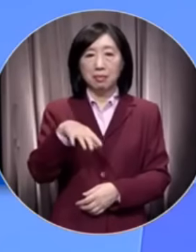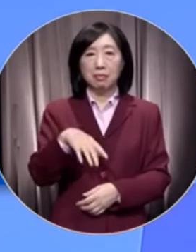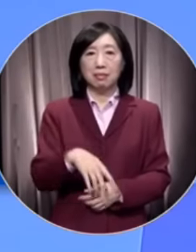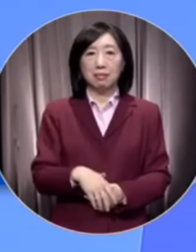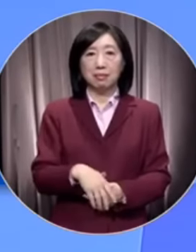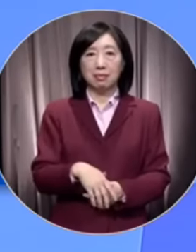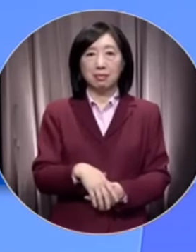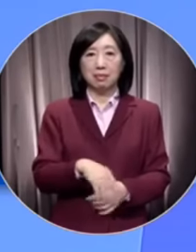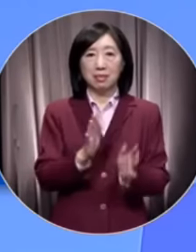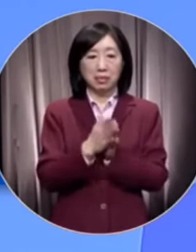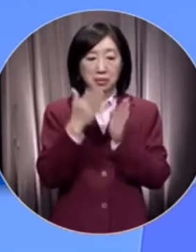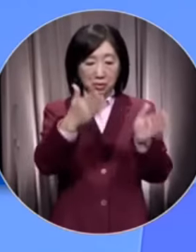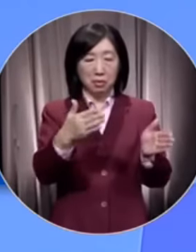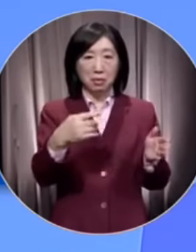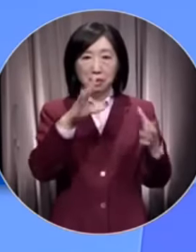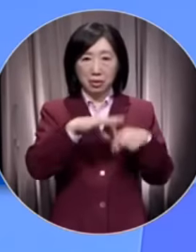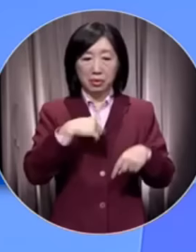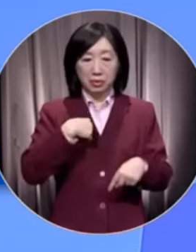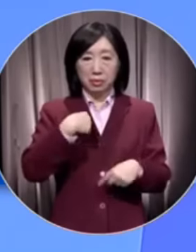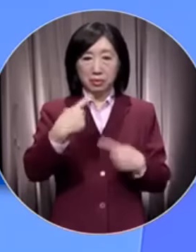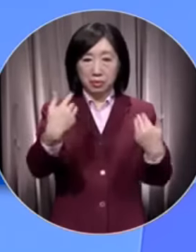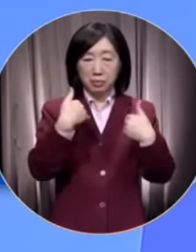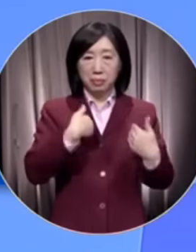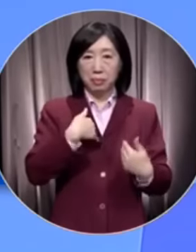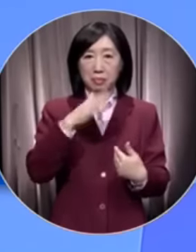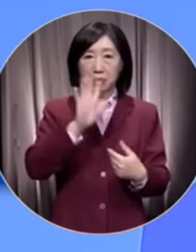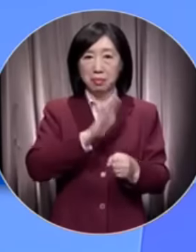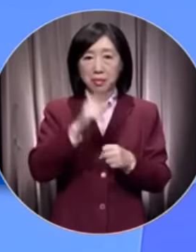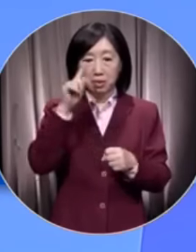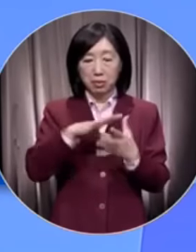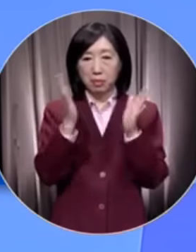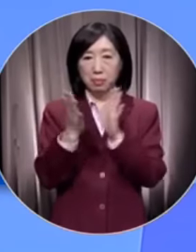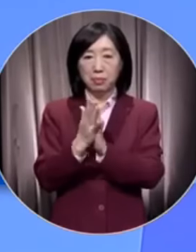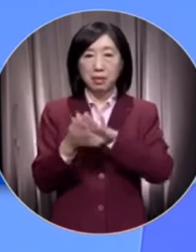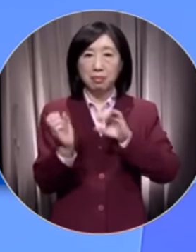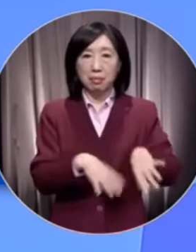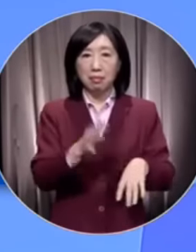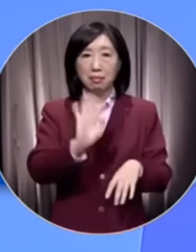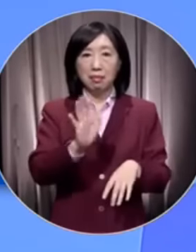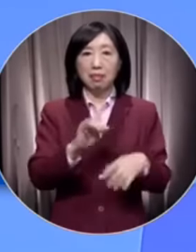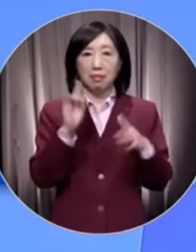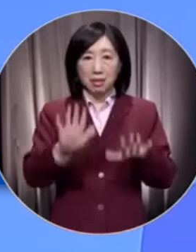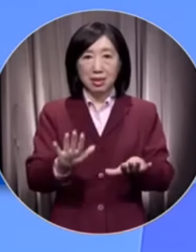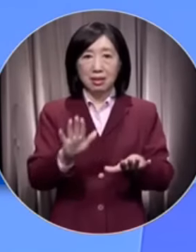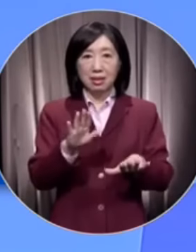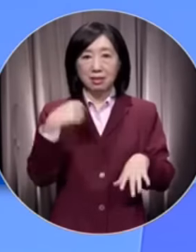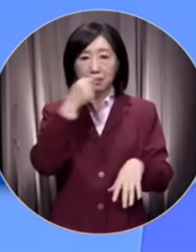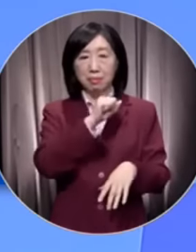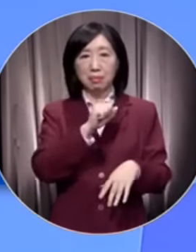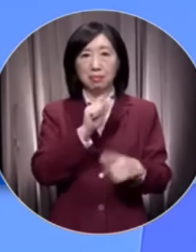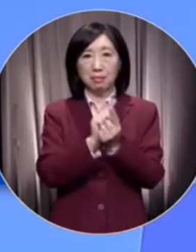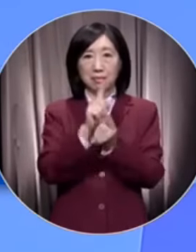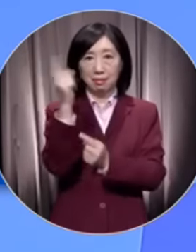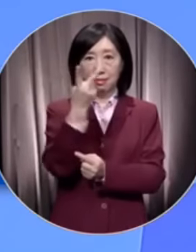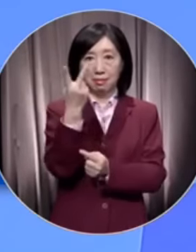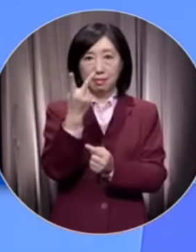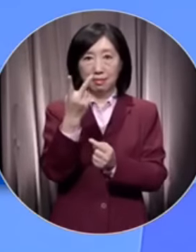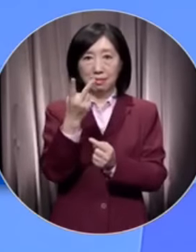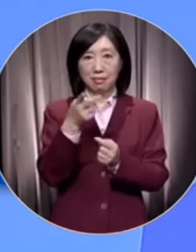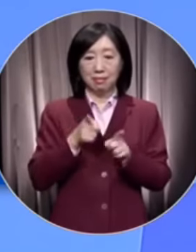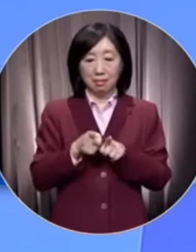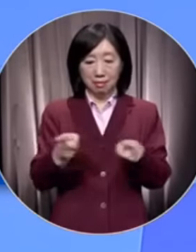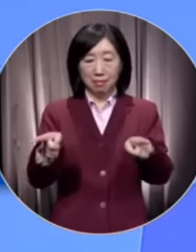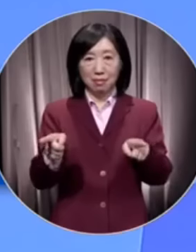来来出气。台湾正面临两条不同的路线，这两条不同的路线，朱立